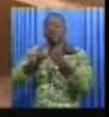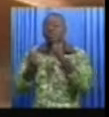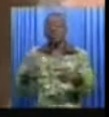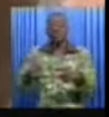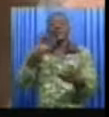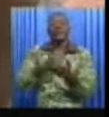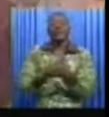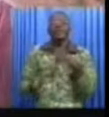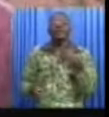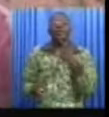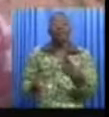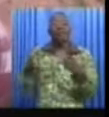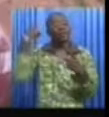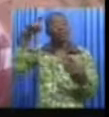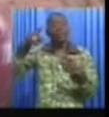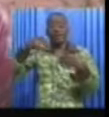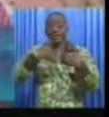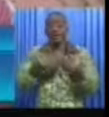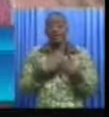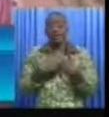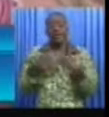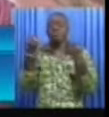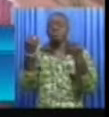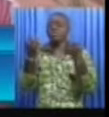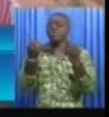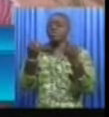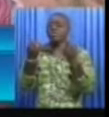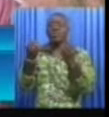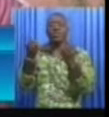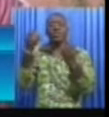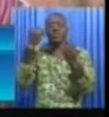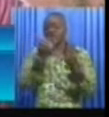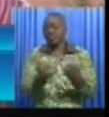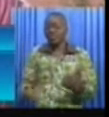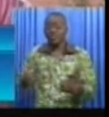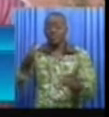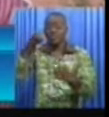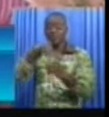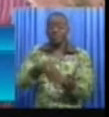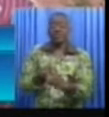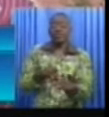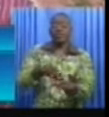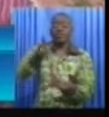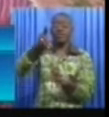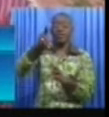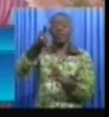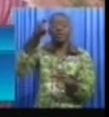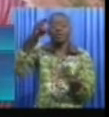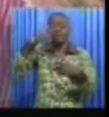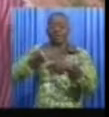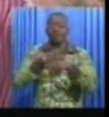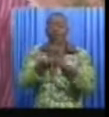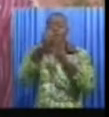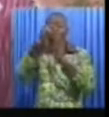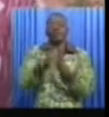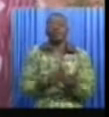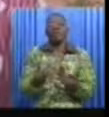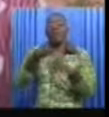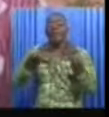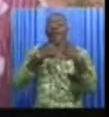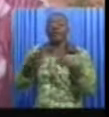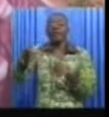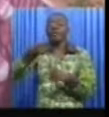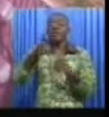d'écoulement. L'existence d'immenses potentialités dans le domaine donc de la production. Quand vous